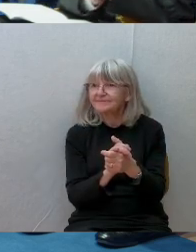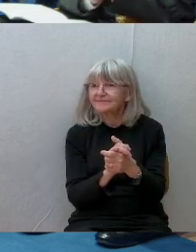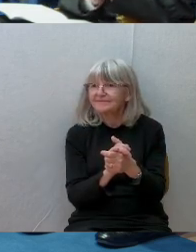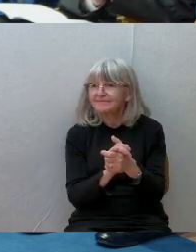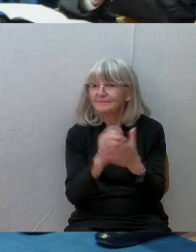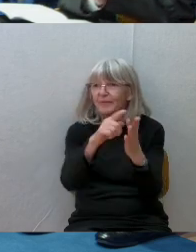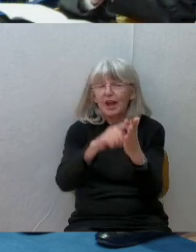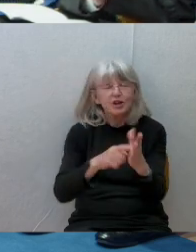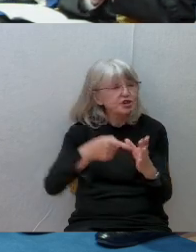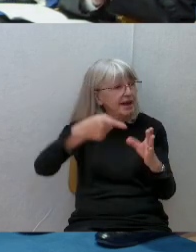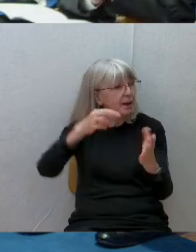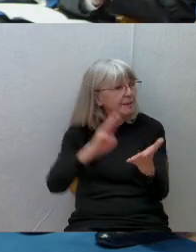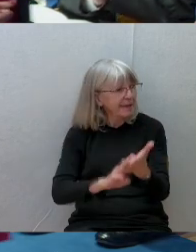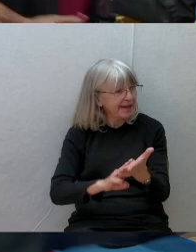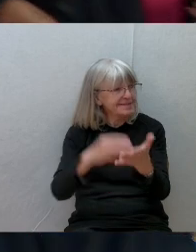Jane Mays.